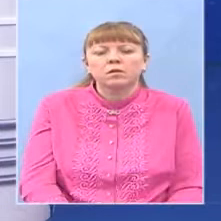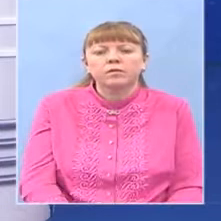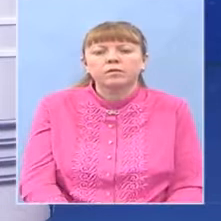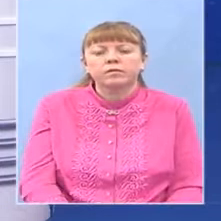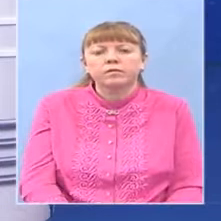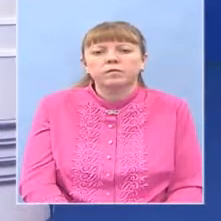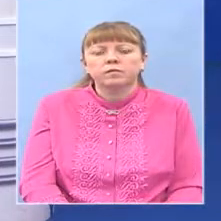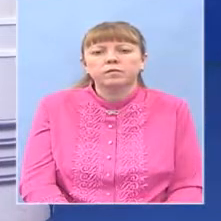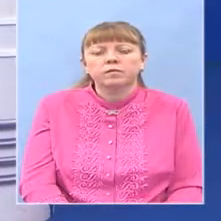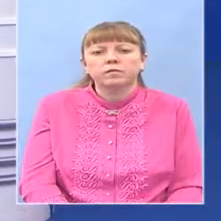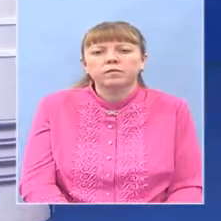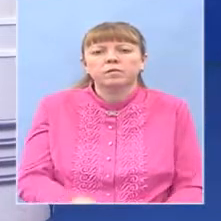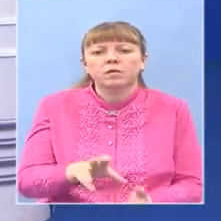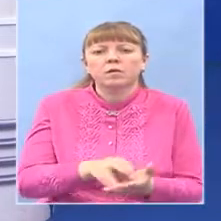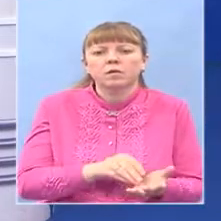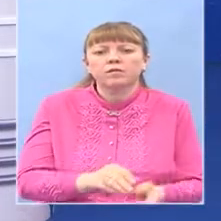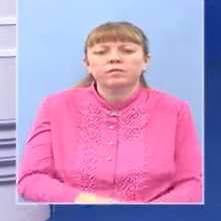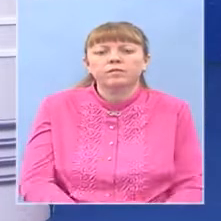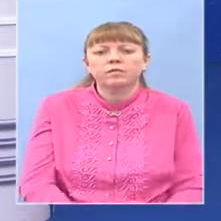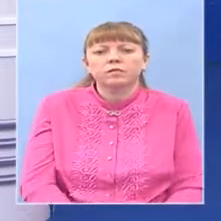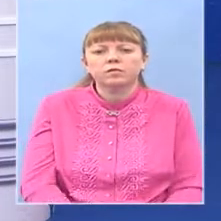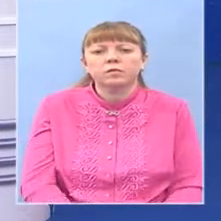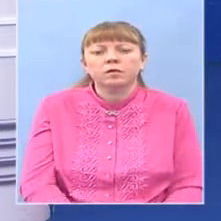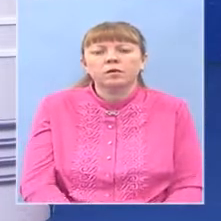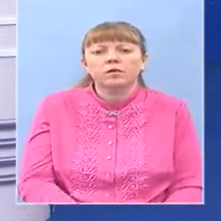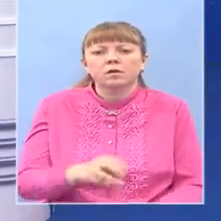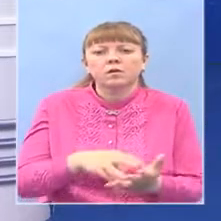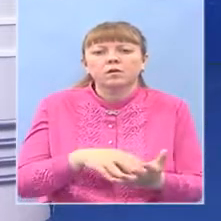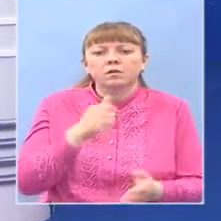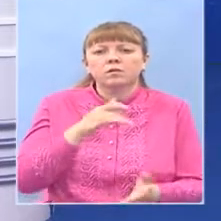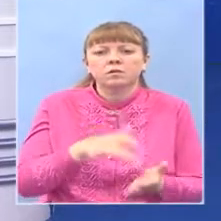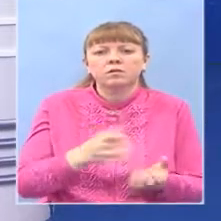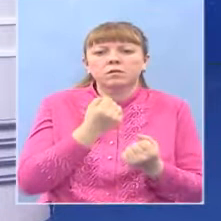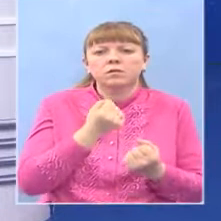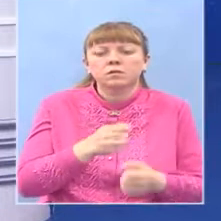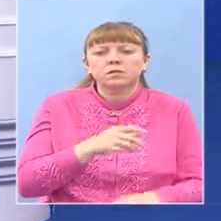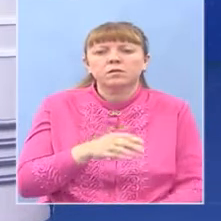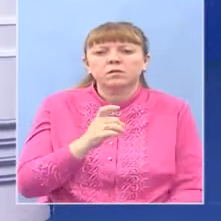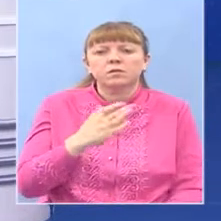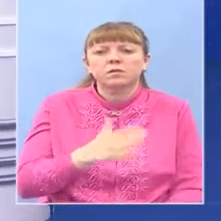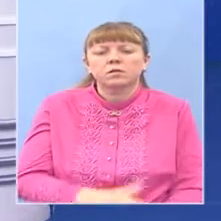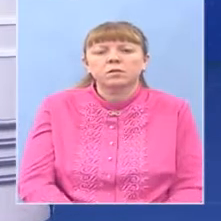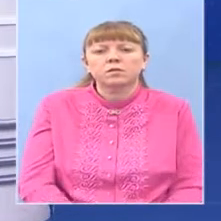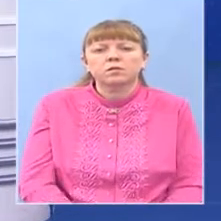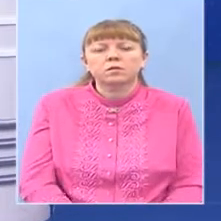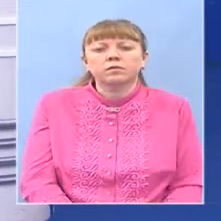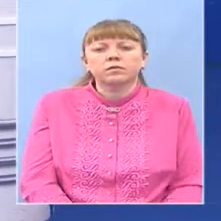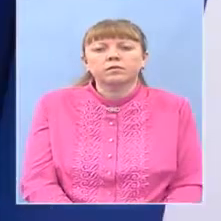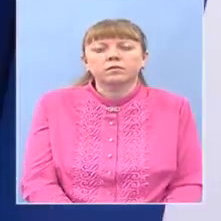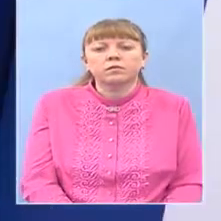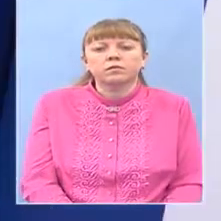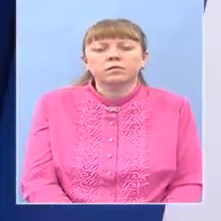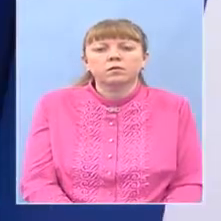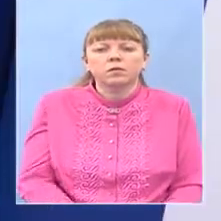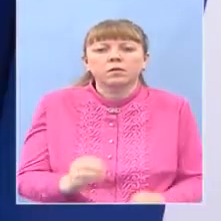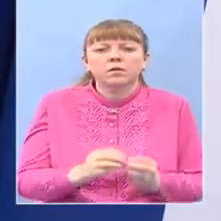я говорить такой вот пример, да, мы в 2019 году через Центр поддержки гражданских инициатив реализовали малые гранты, да, было выдано